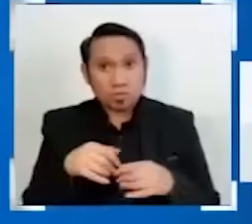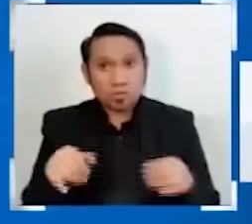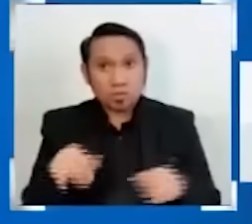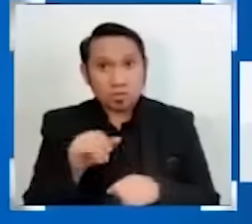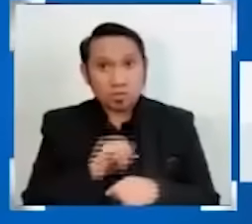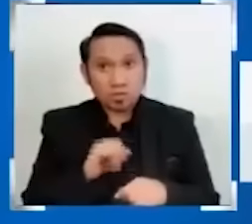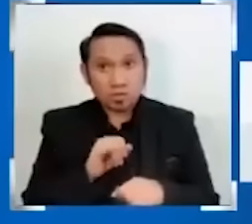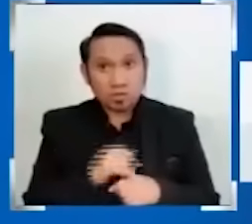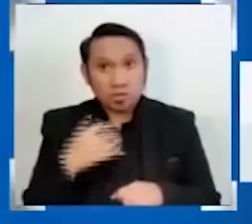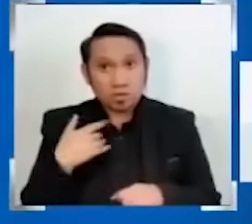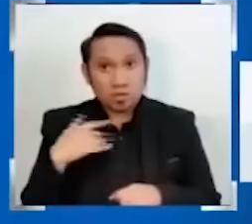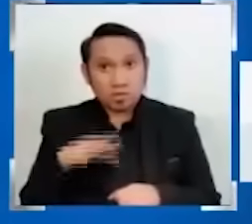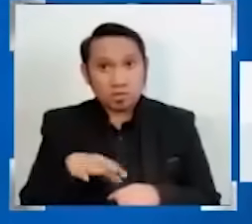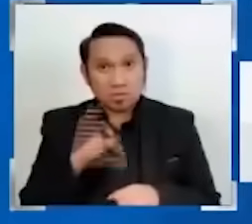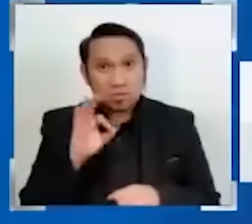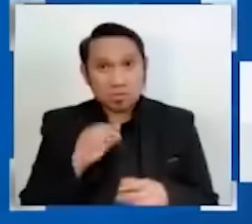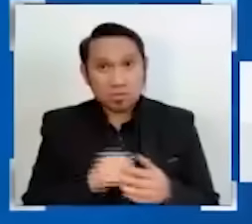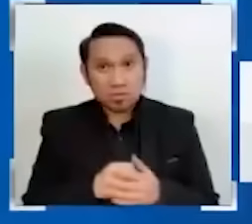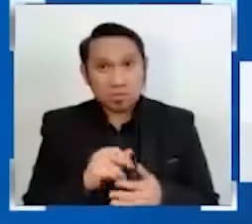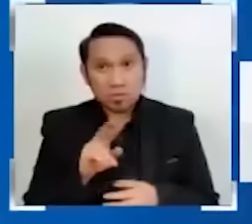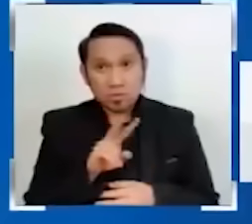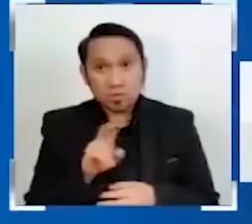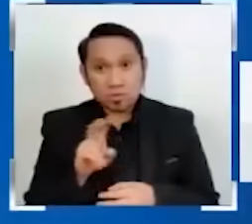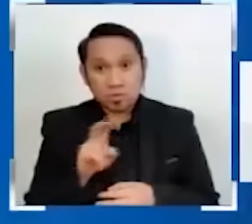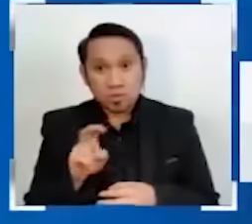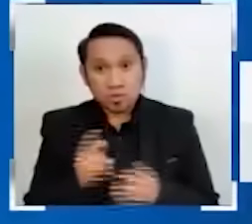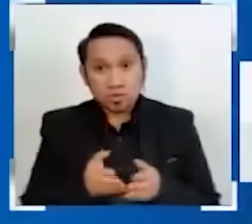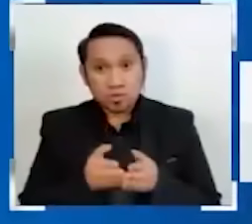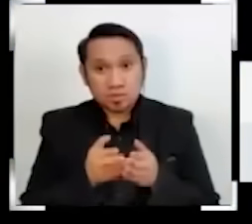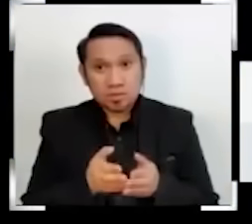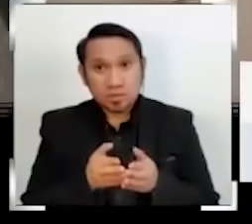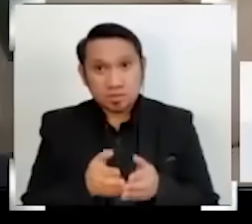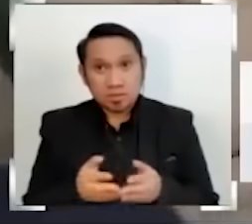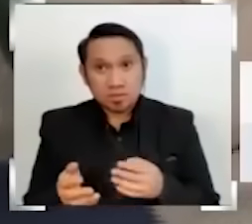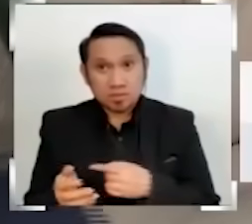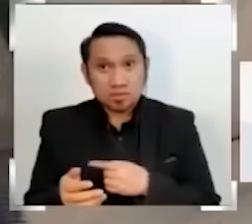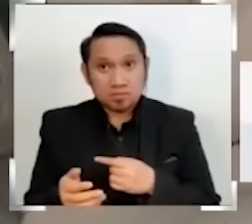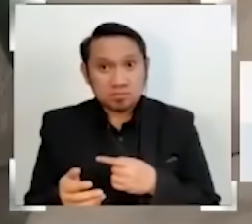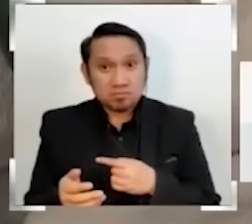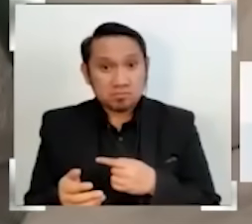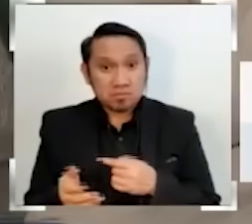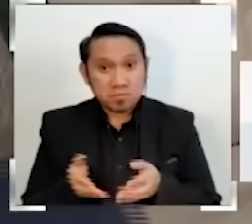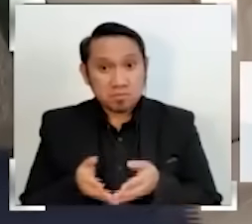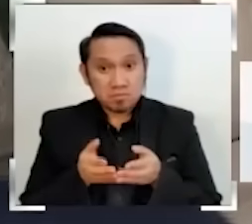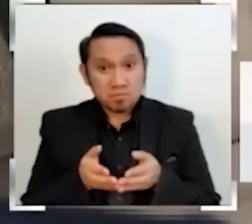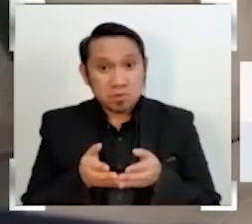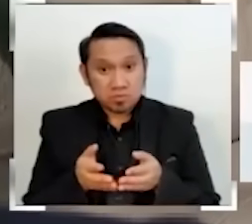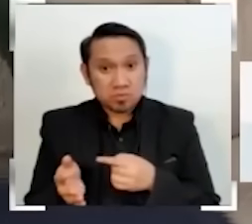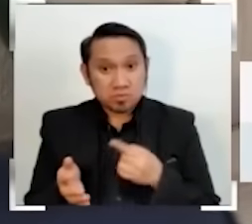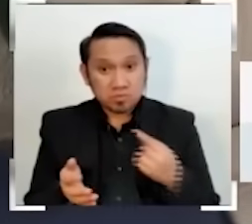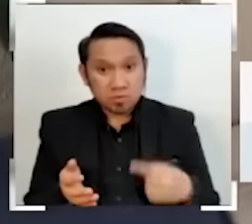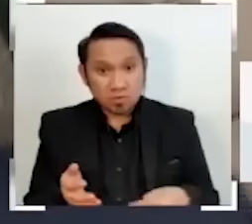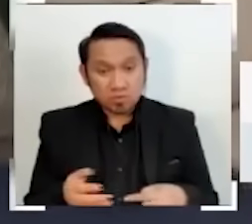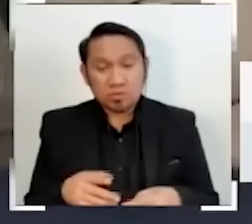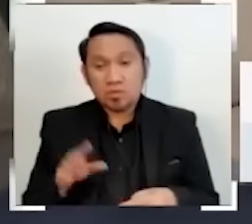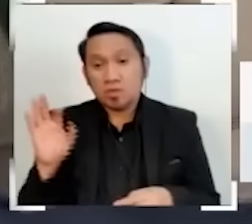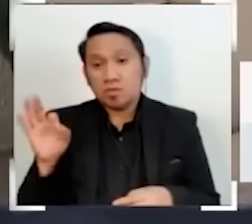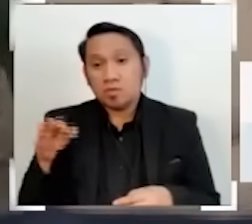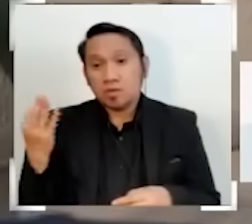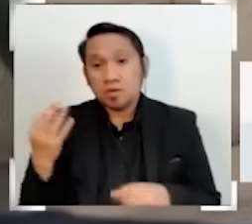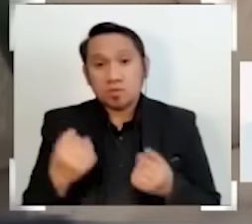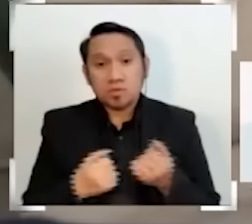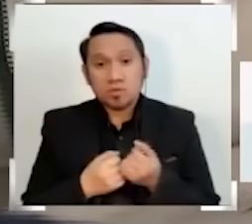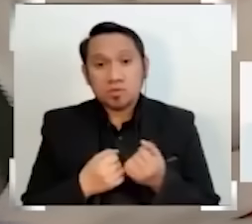namataan ang halos 200 Chinese military militia vessels. Nagpahayag ng suporta ang France at South Korea